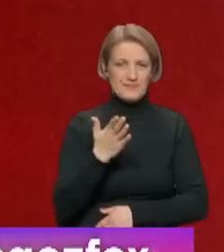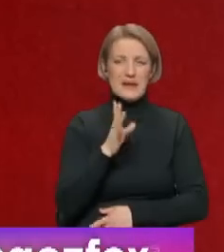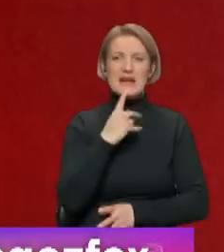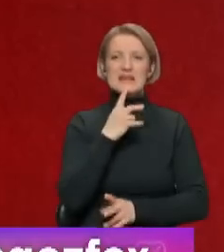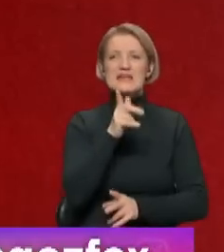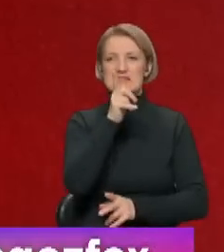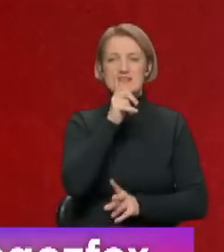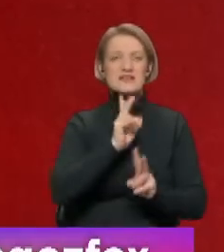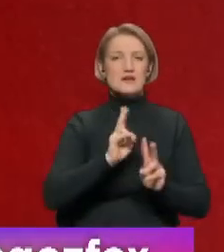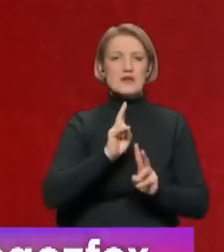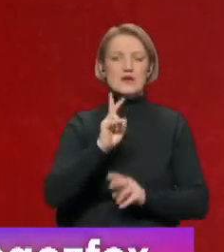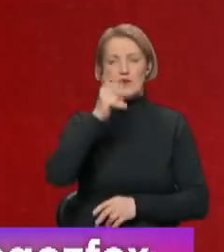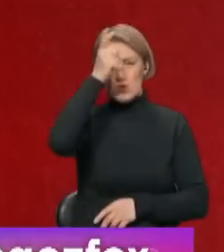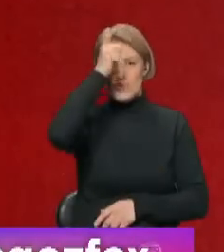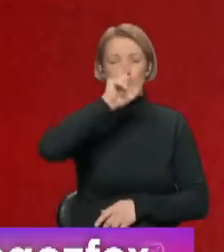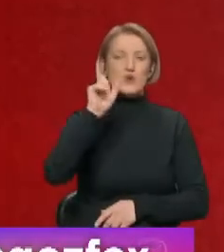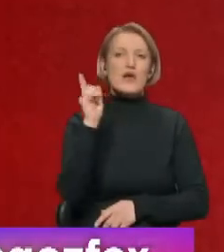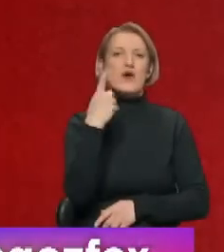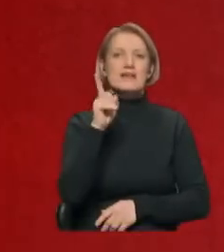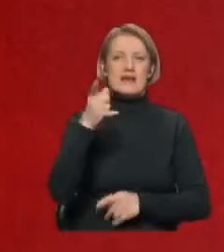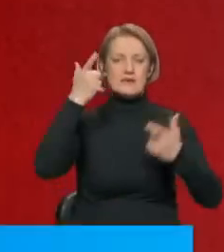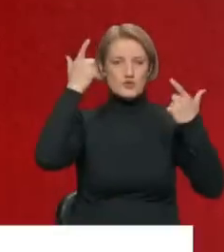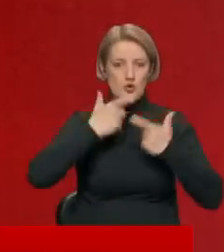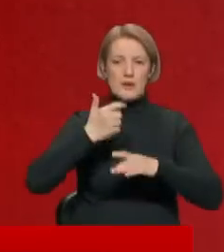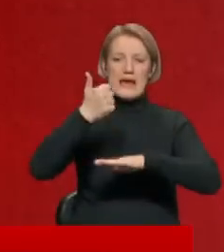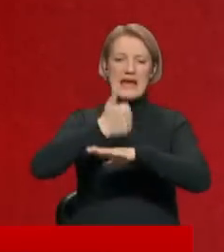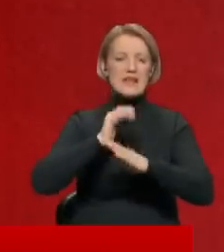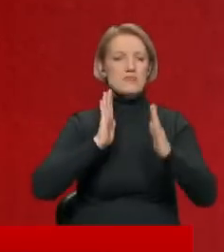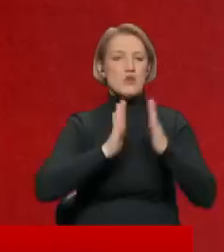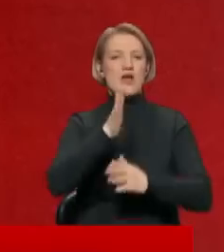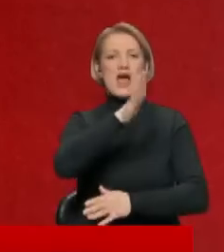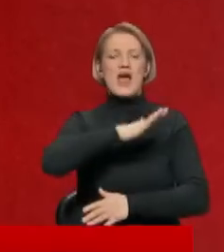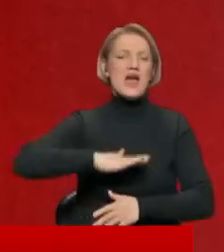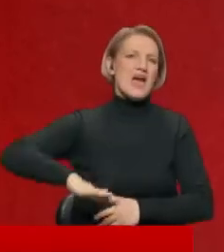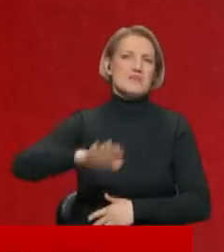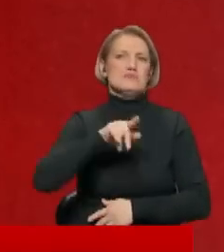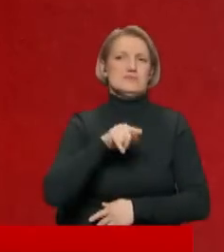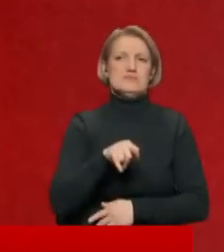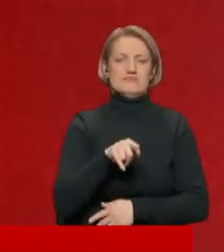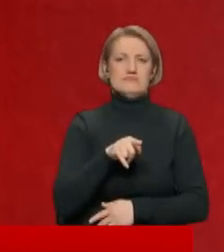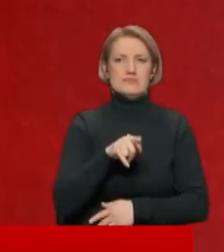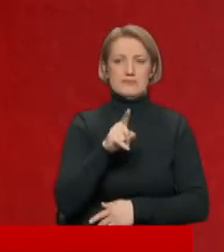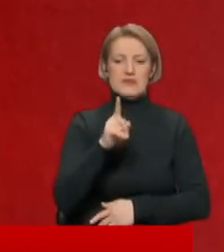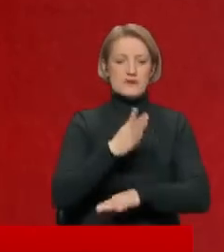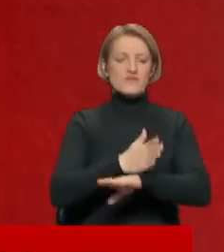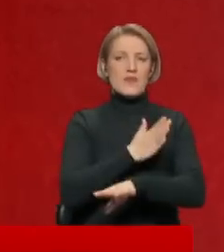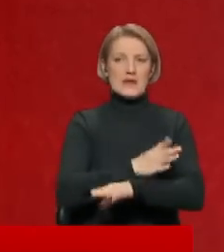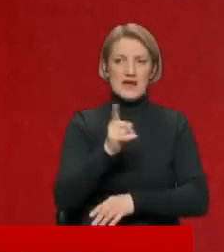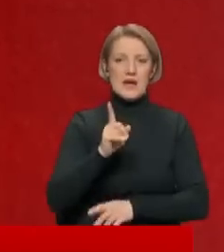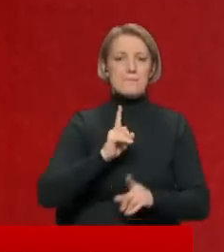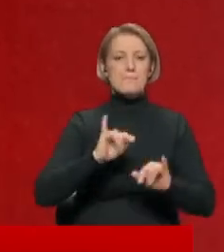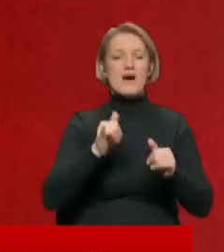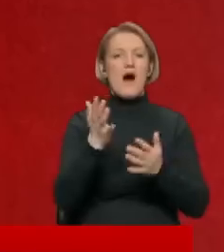ülkeyi yönetenlerin sorumlu ister iktidar ister muhalefet hepimizin kılavuzu Eğer bir ülkede vatandaşınız